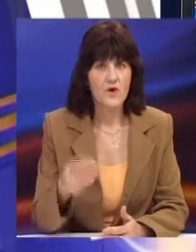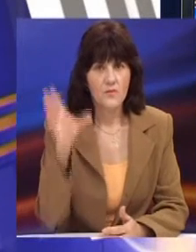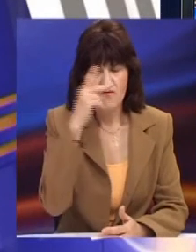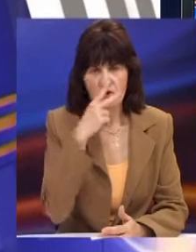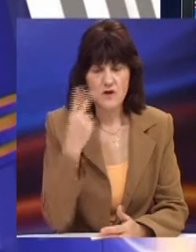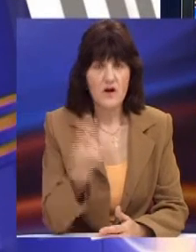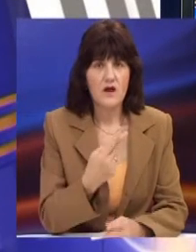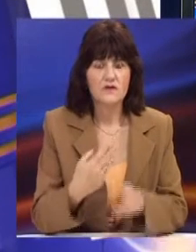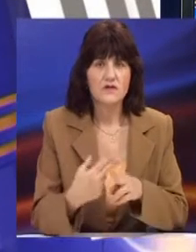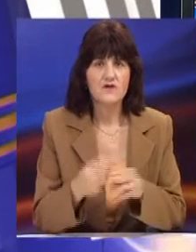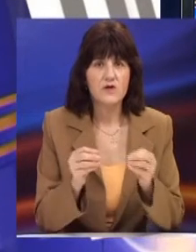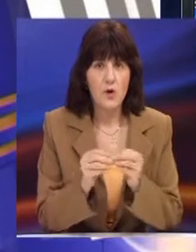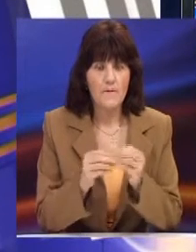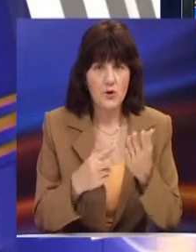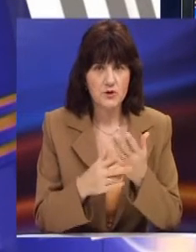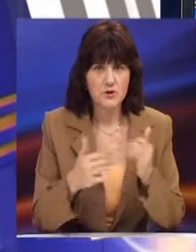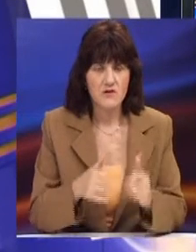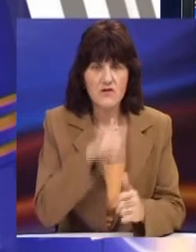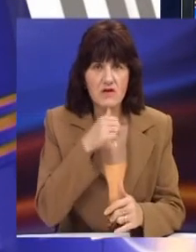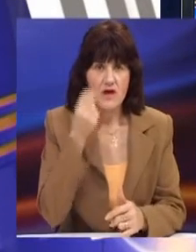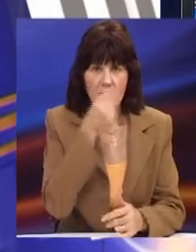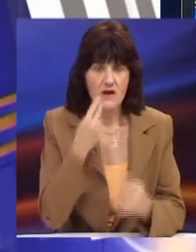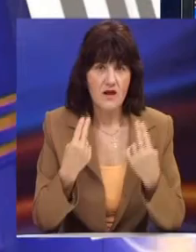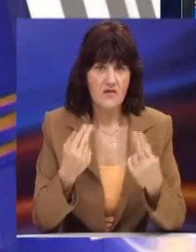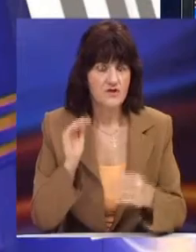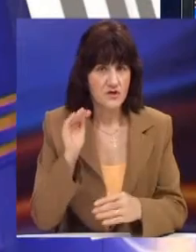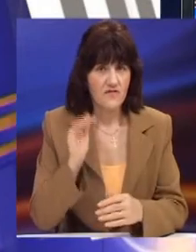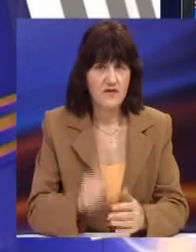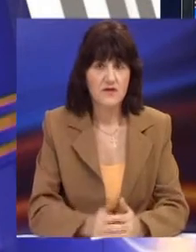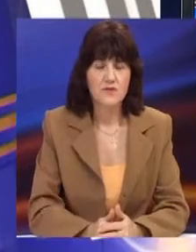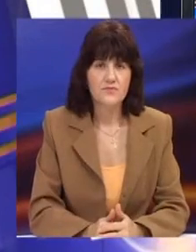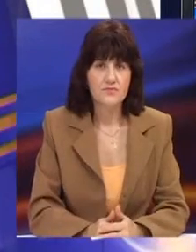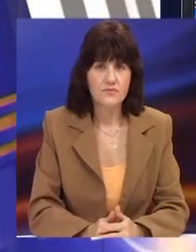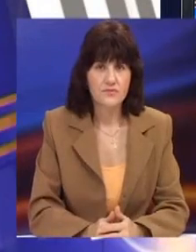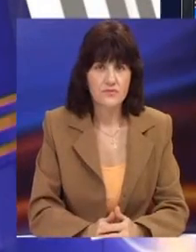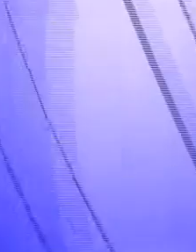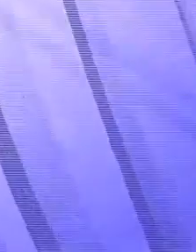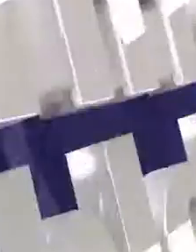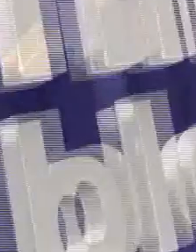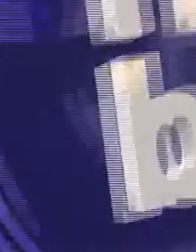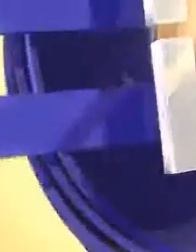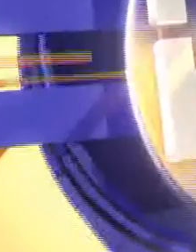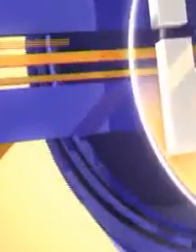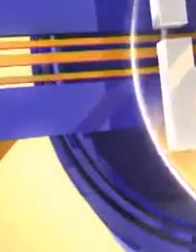Dobro večer, poštovani gledaoci. Ja sam Boris Šuman, a vi pratite nedeljni pregled najvažnijih vesti.